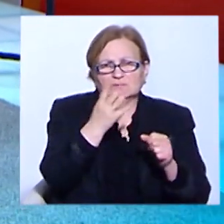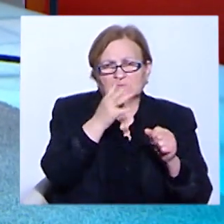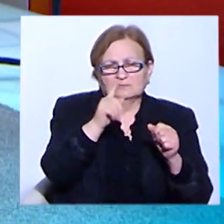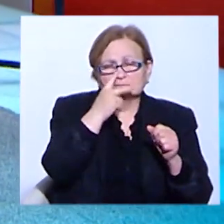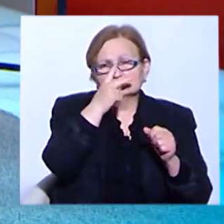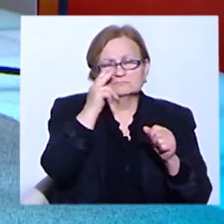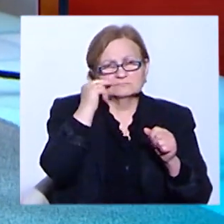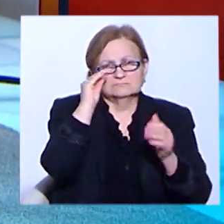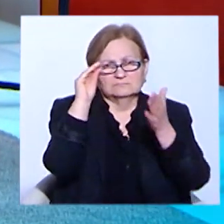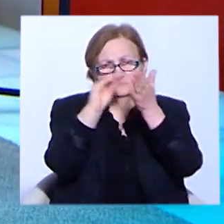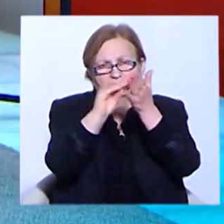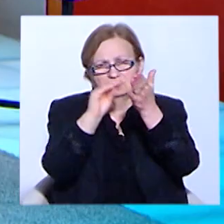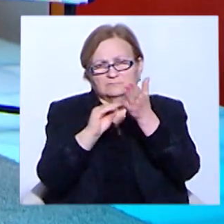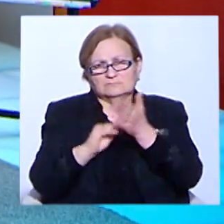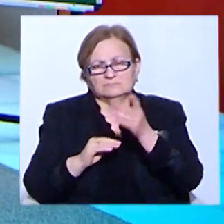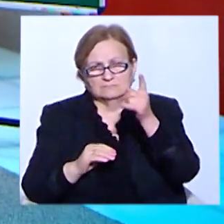4.759 შორის.